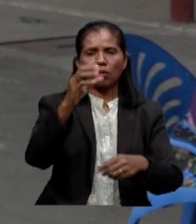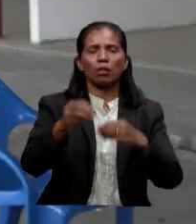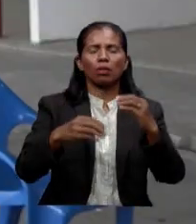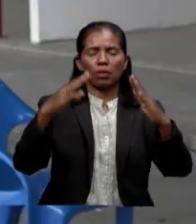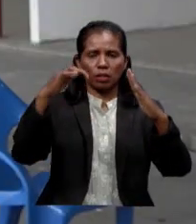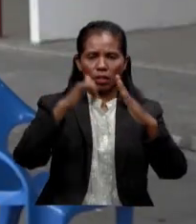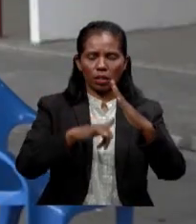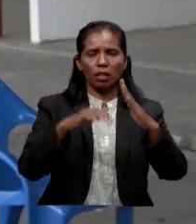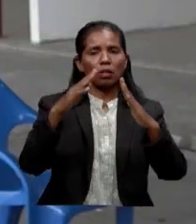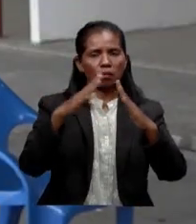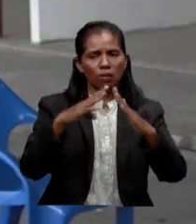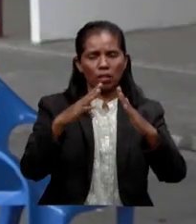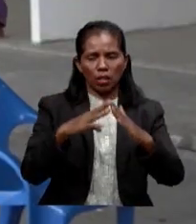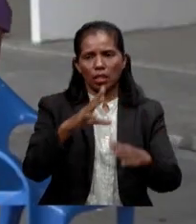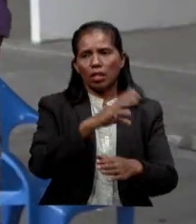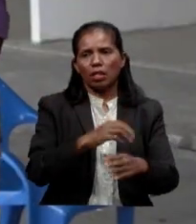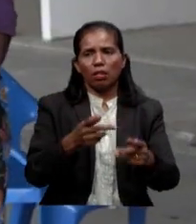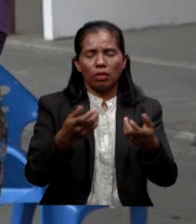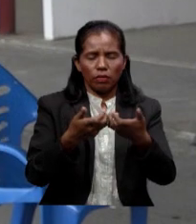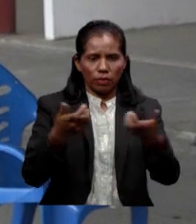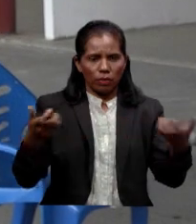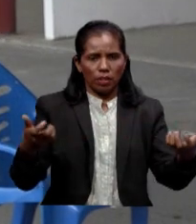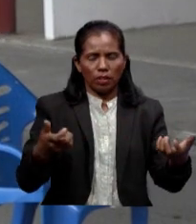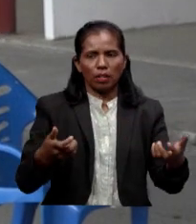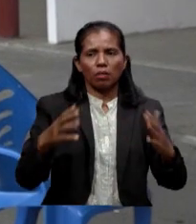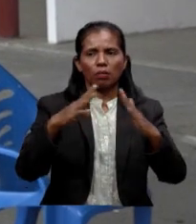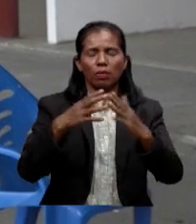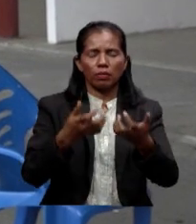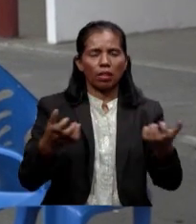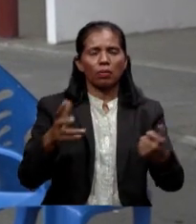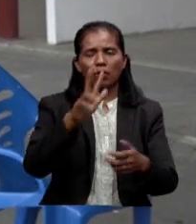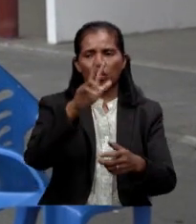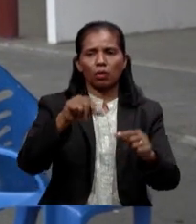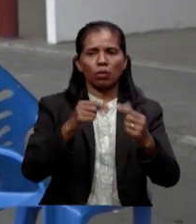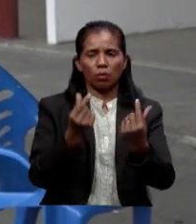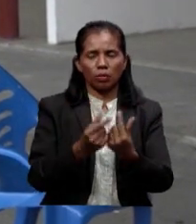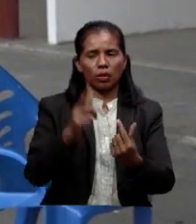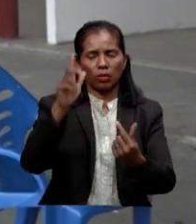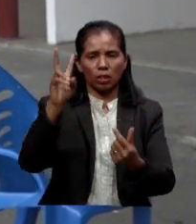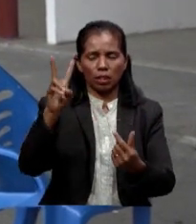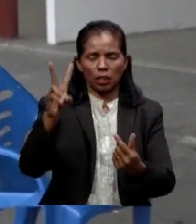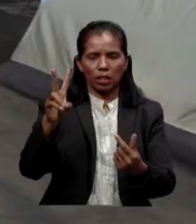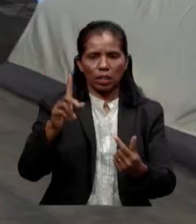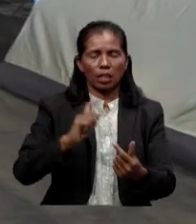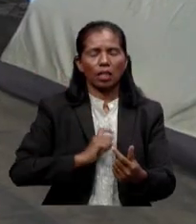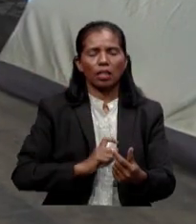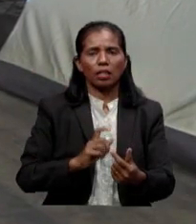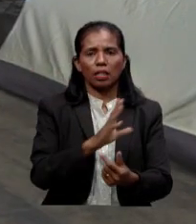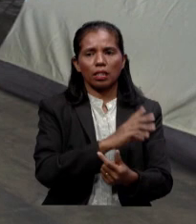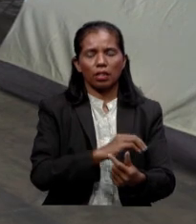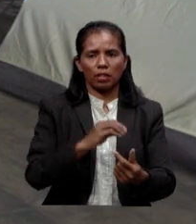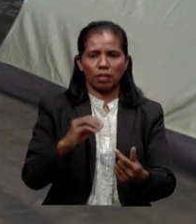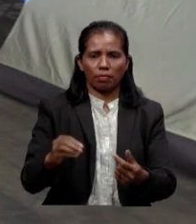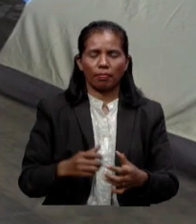fatin. Komunidade sira hela fatin ne fa hetia barua. Fa heba tolu. Grupo ida iha itarak larang. Grupo ida mai